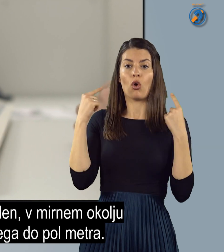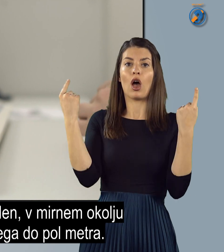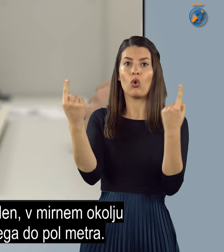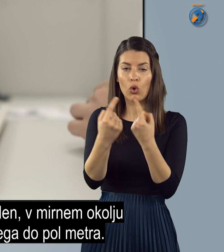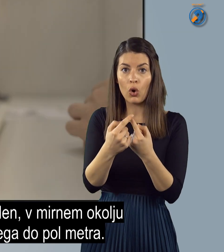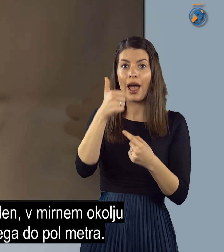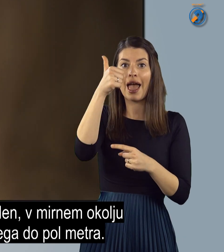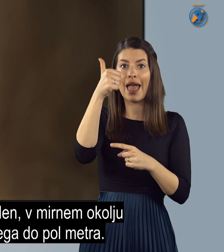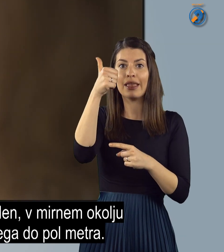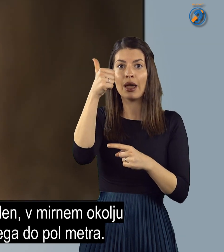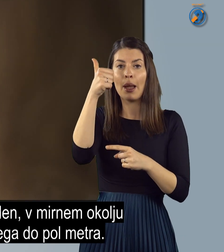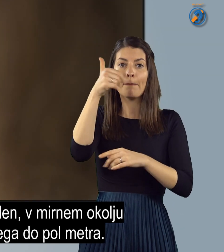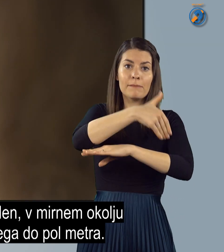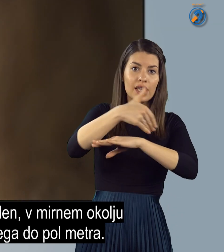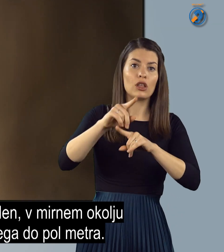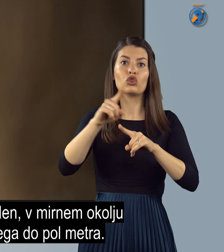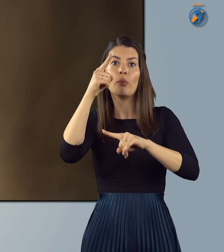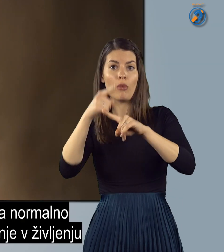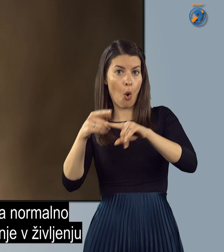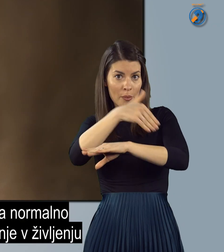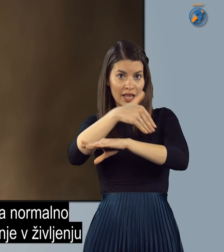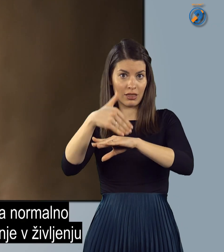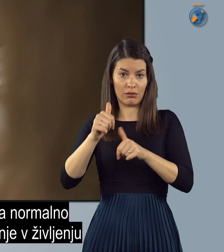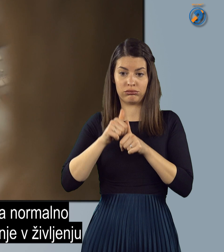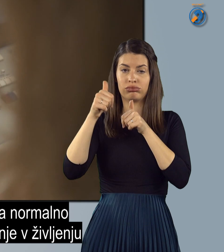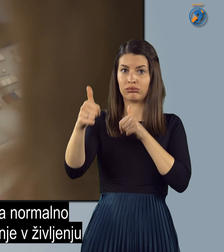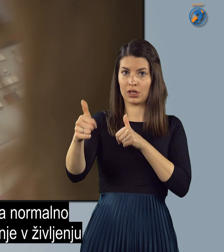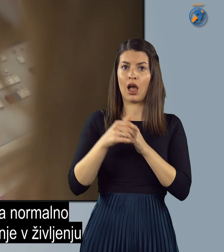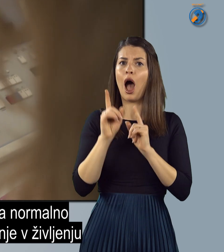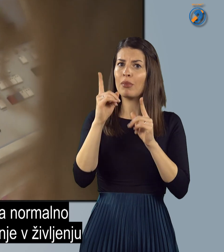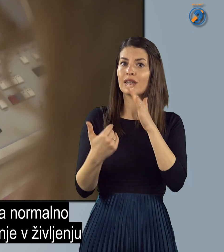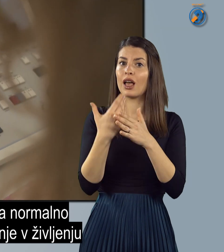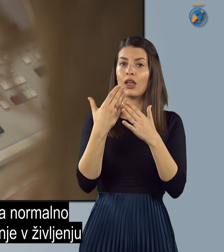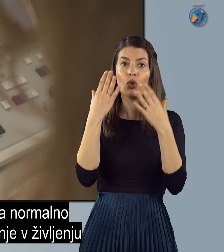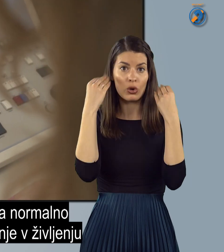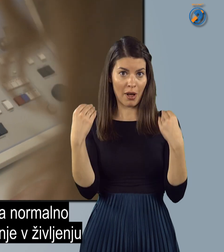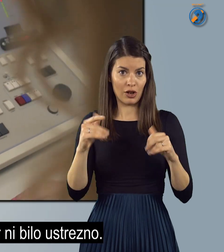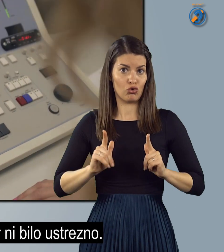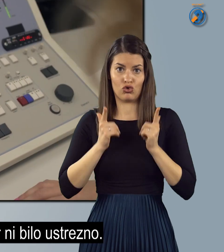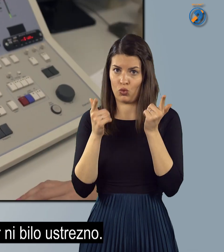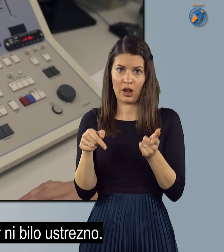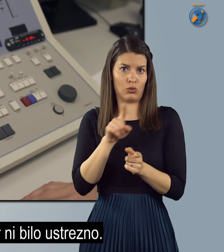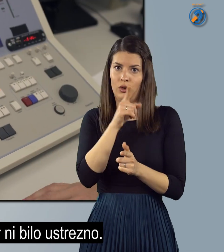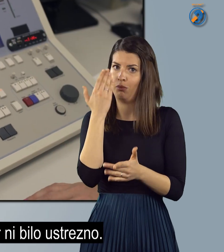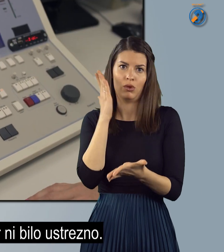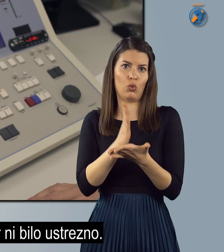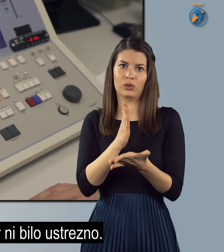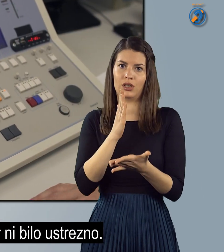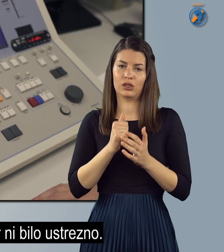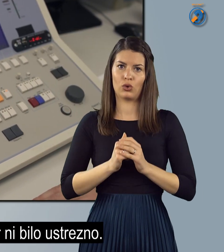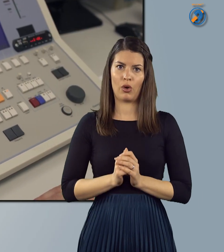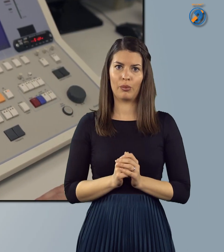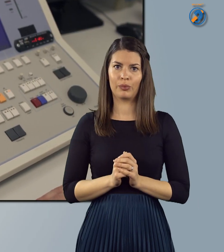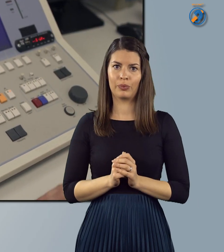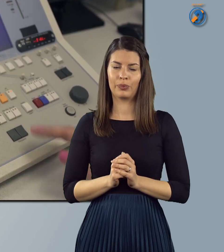mirnem okolju na razdaljo 1 do pol metra, vendar za normalno funkcioniranje in življenje to vsekakor ni bilo